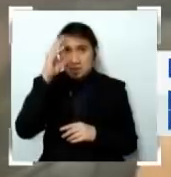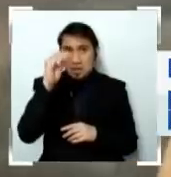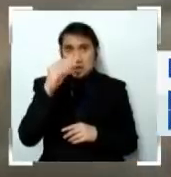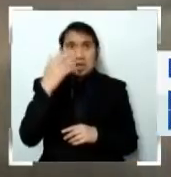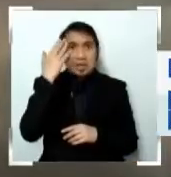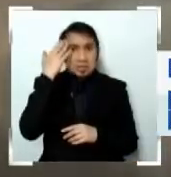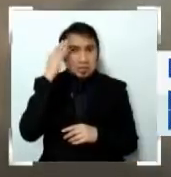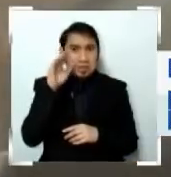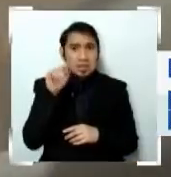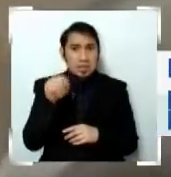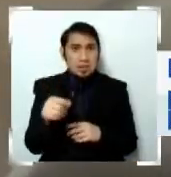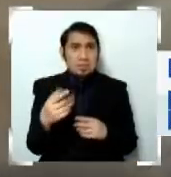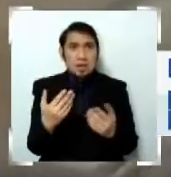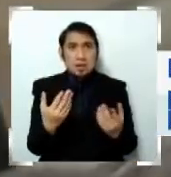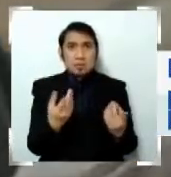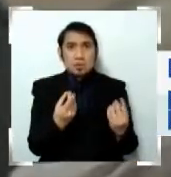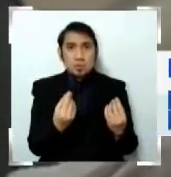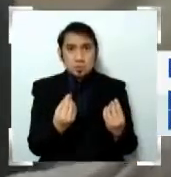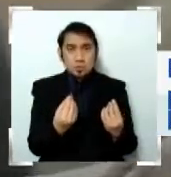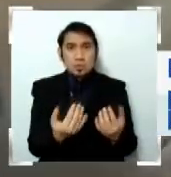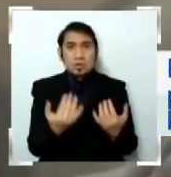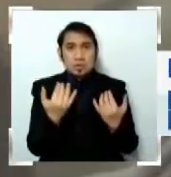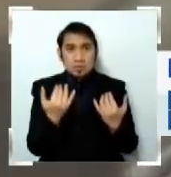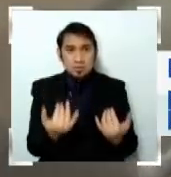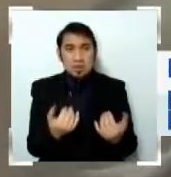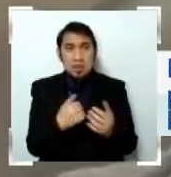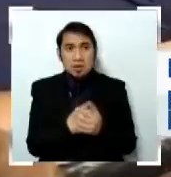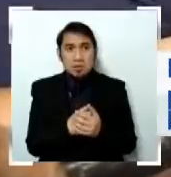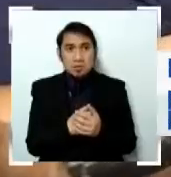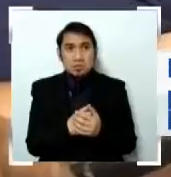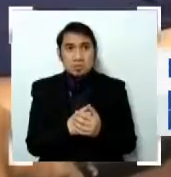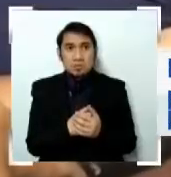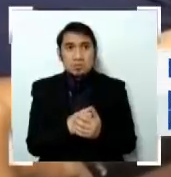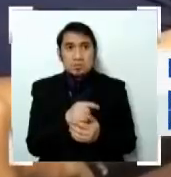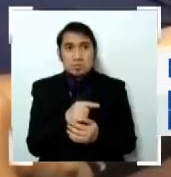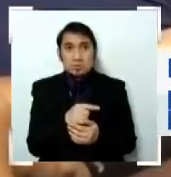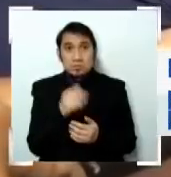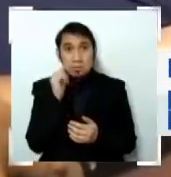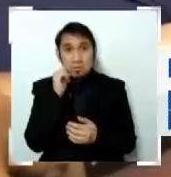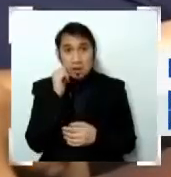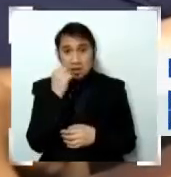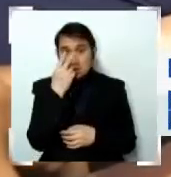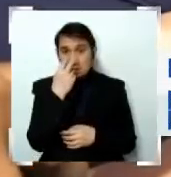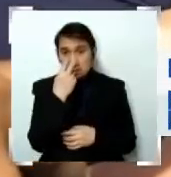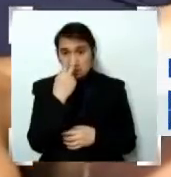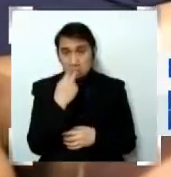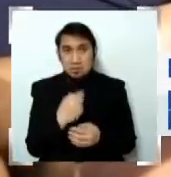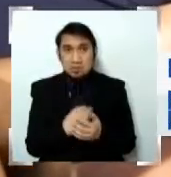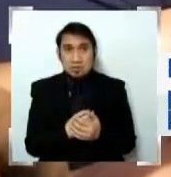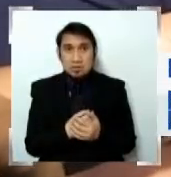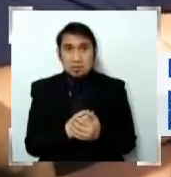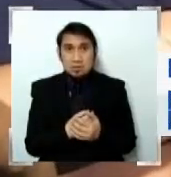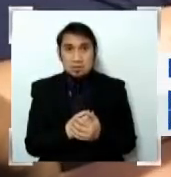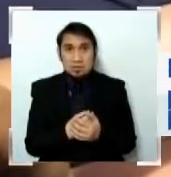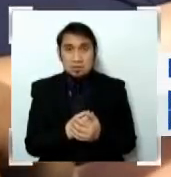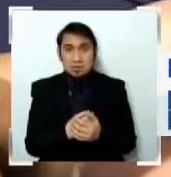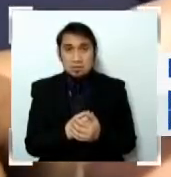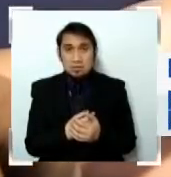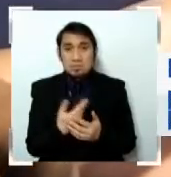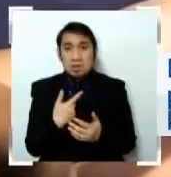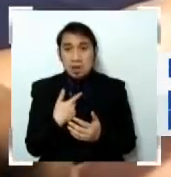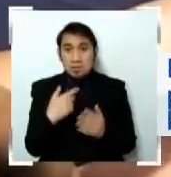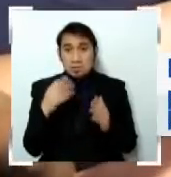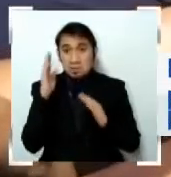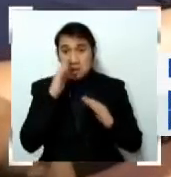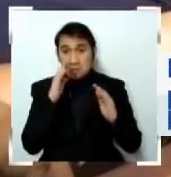kanyang kinakasama. Naiyak na lang ang suspect habang nagsasorry sa nurse. May problema kasi ako yung mama ko. May sakit sa puso.